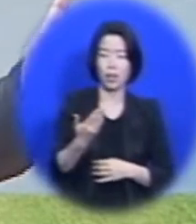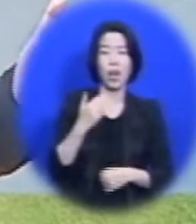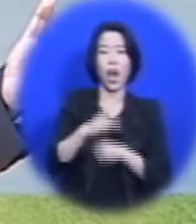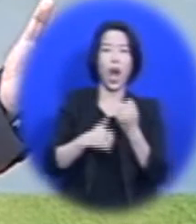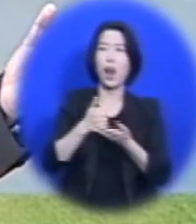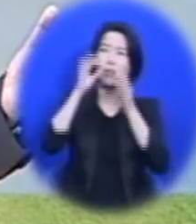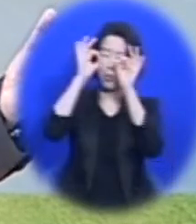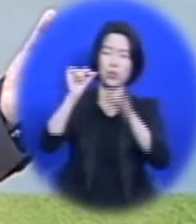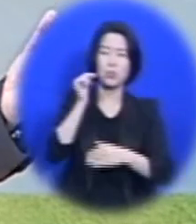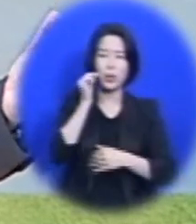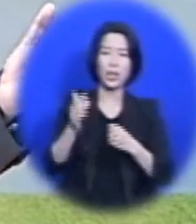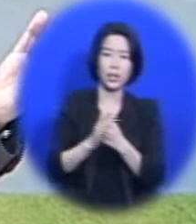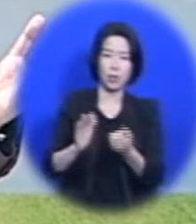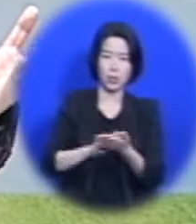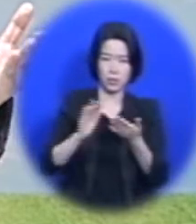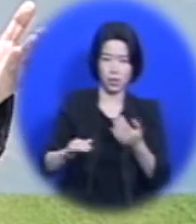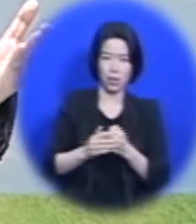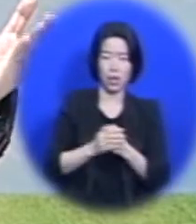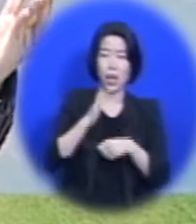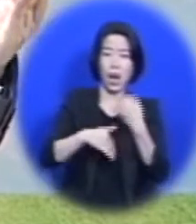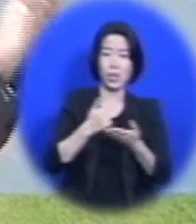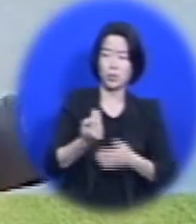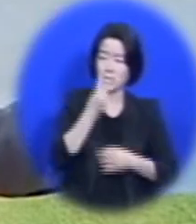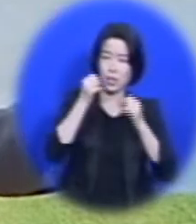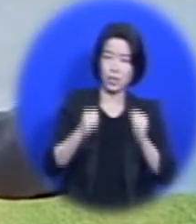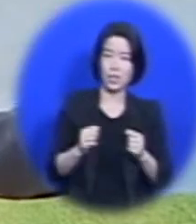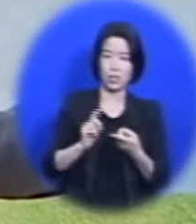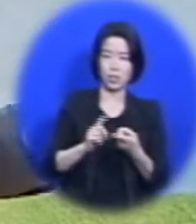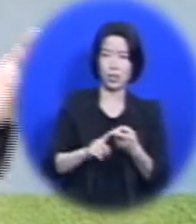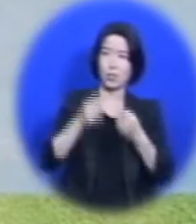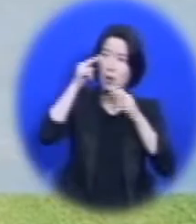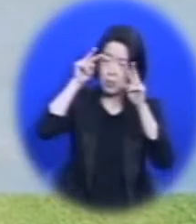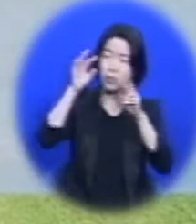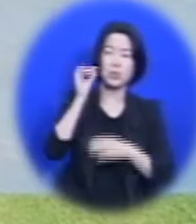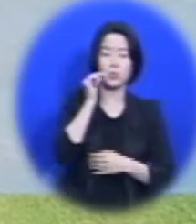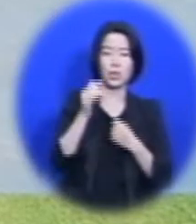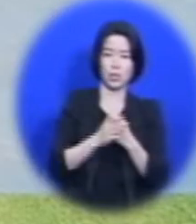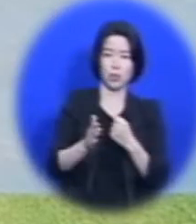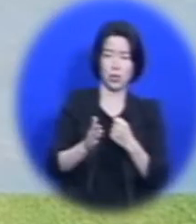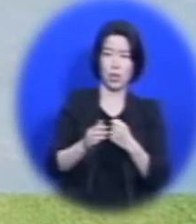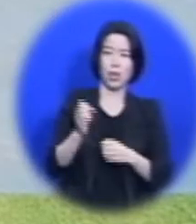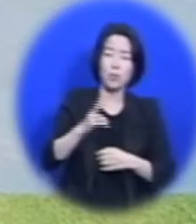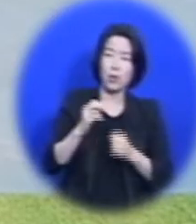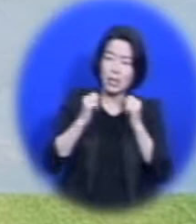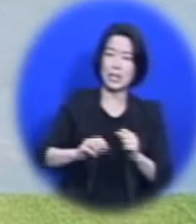못 보니까 그러니, 하나님이 살아계신 것을 바라보지 못하니까, 하나님이 안 계시다고 생각하는